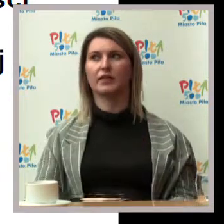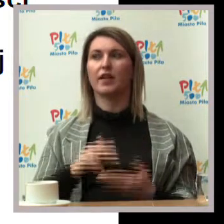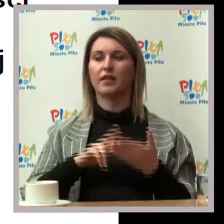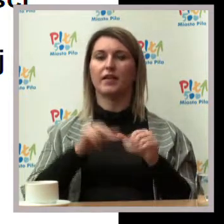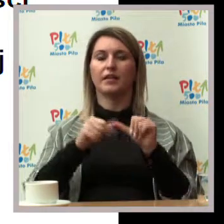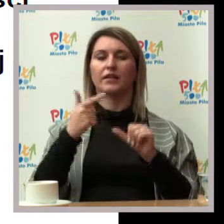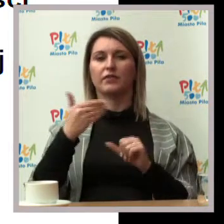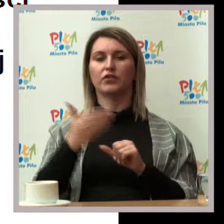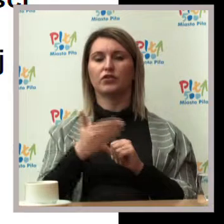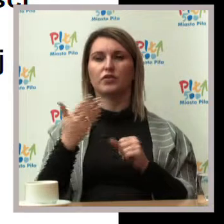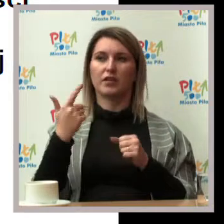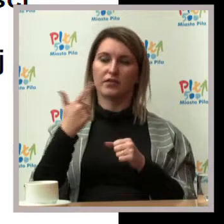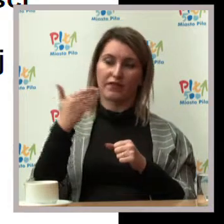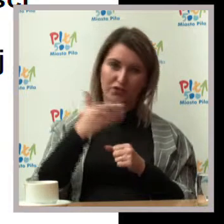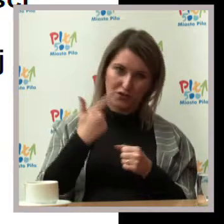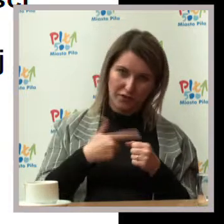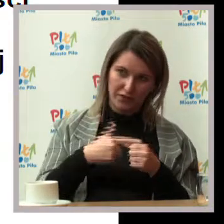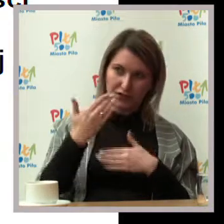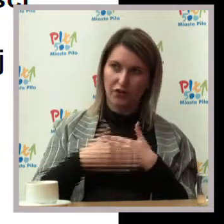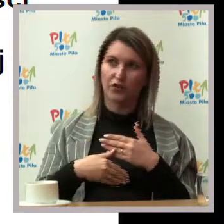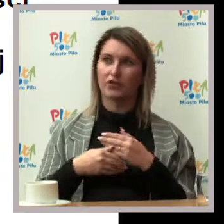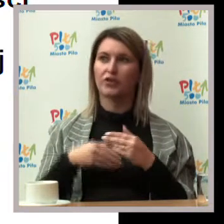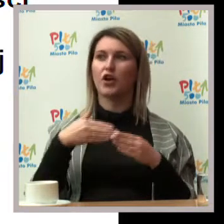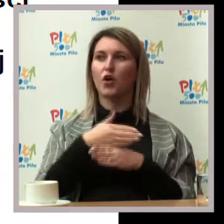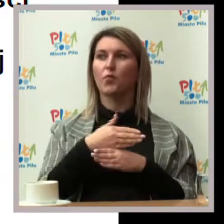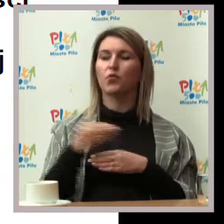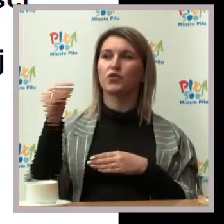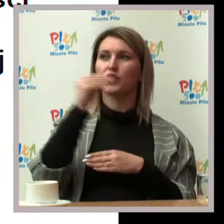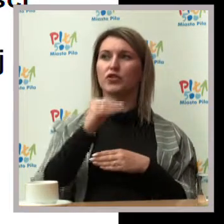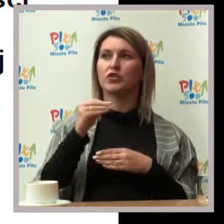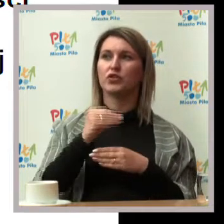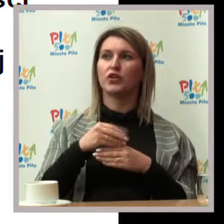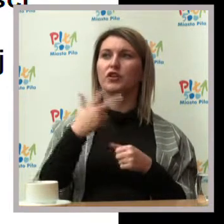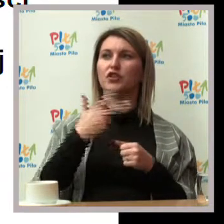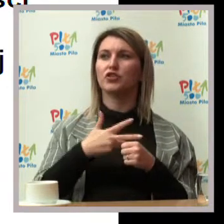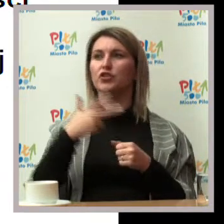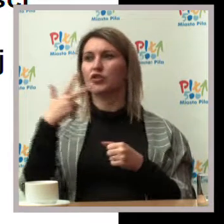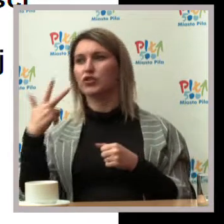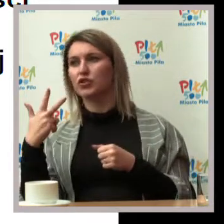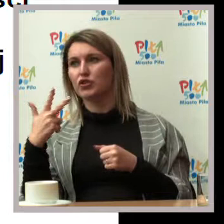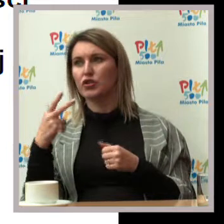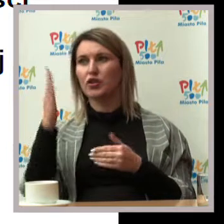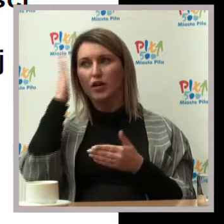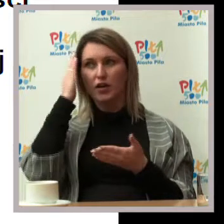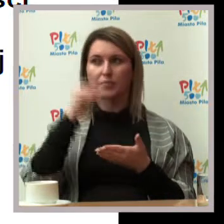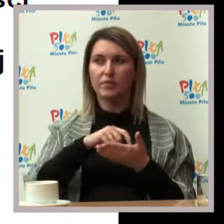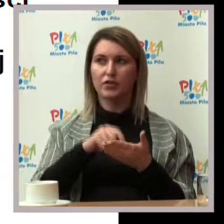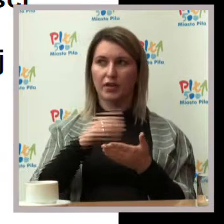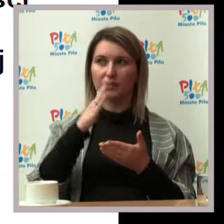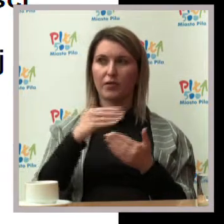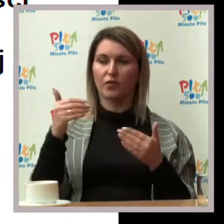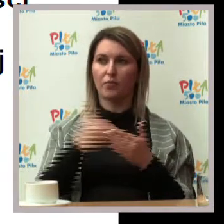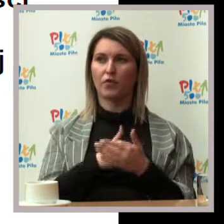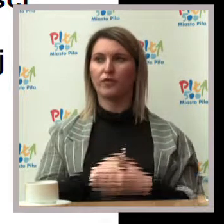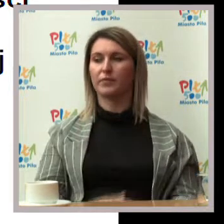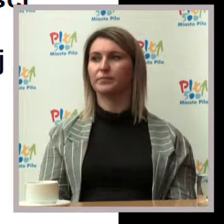2019-2020. Po zakończeniu tego etapu kolejny etap, 33 lokale, odpowiednie środki finansowe zabezpieczone w wieloletniej prognozie finansowej. Natomiast